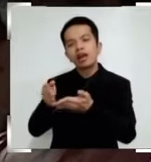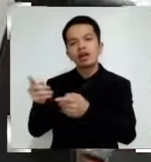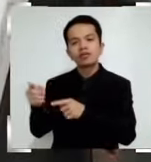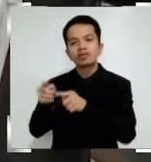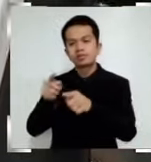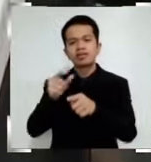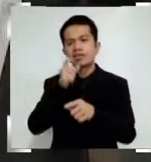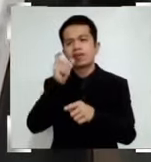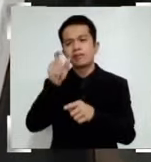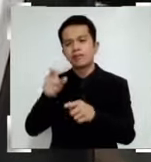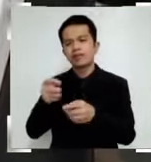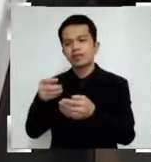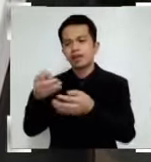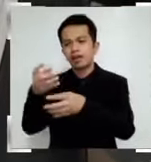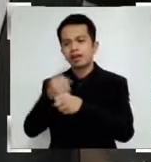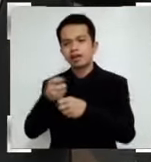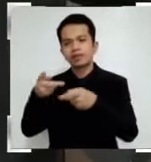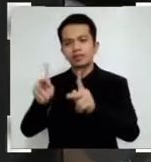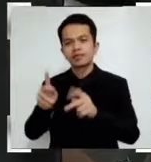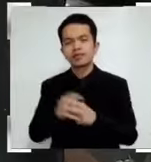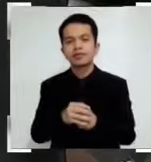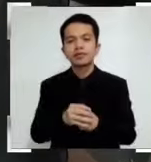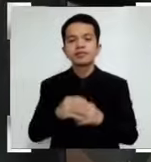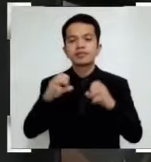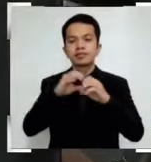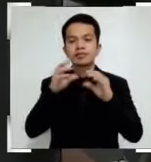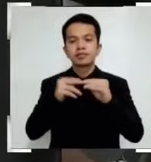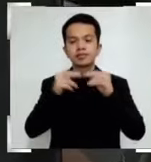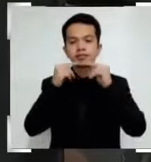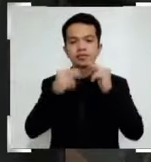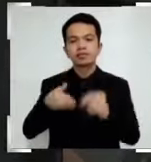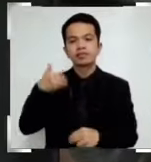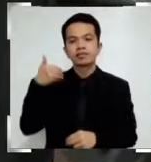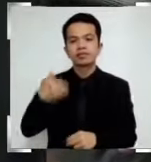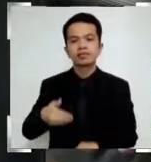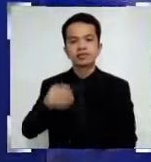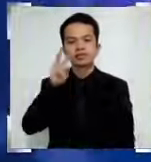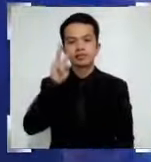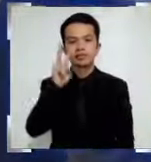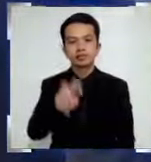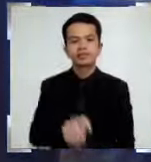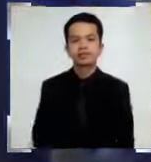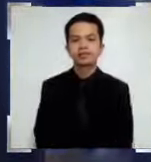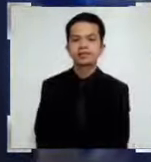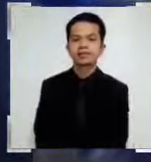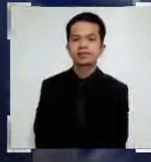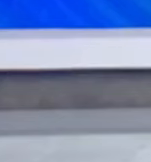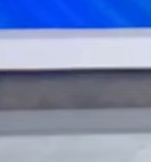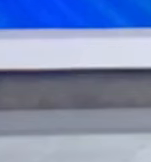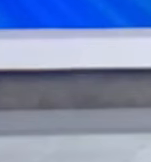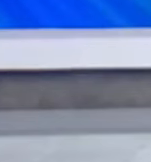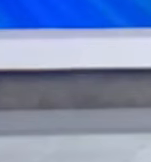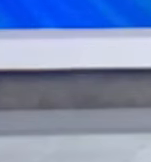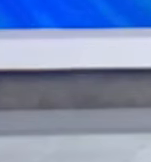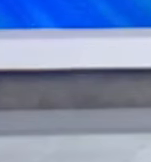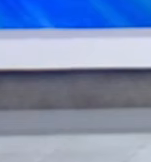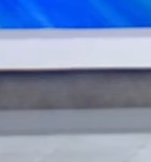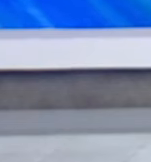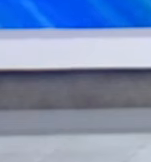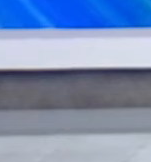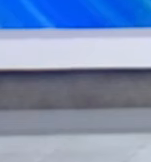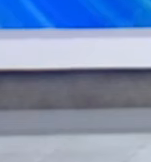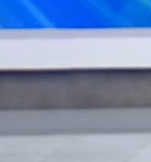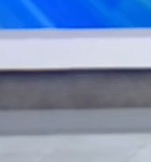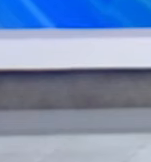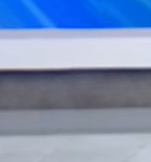permit. Para sa GMA Integrated News, ako si Maki Pulido, ang inyong saksi. Makaigan, samahan nyo